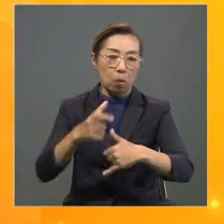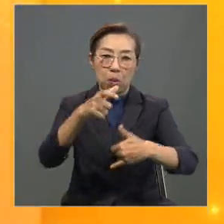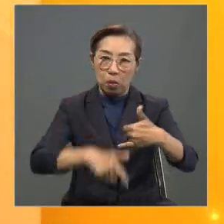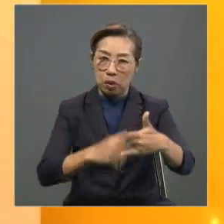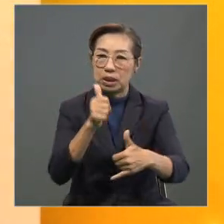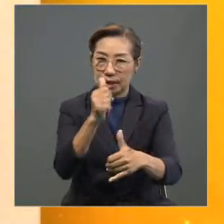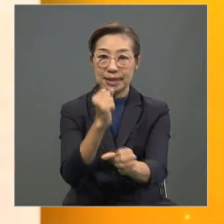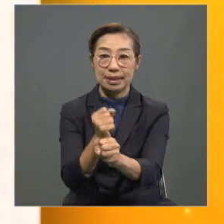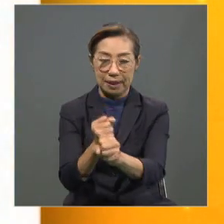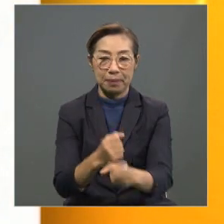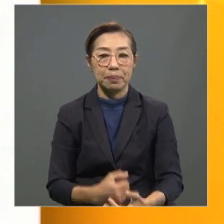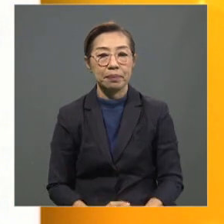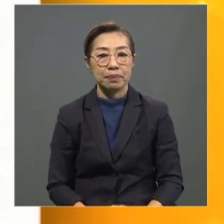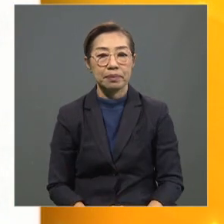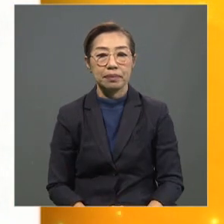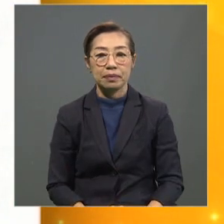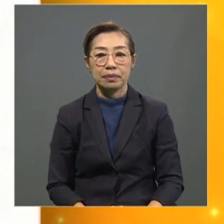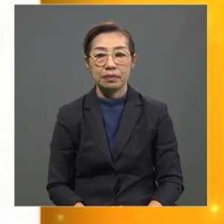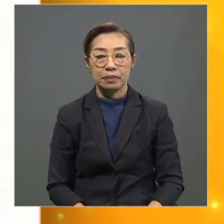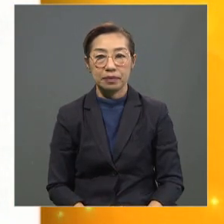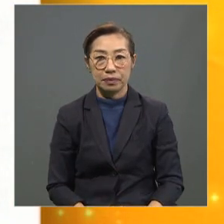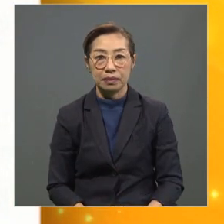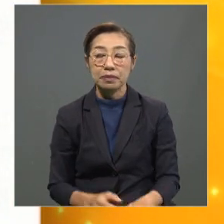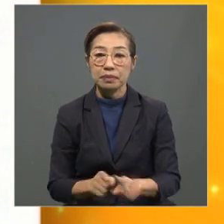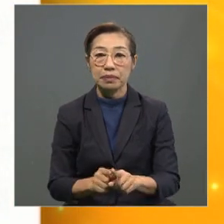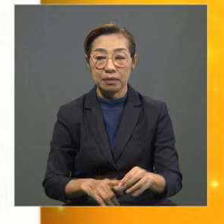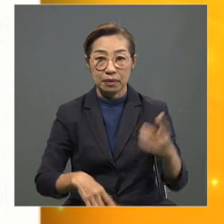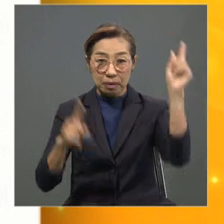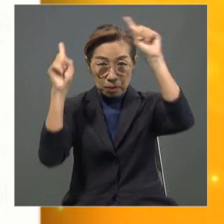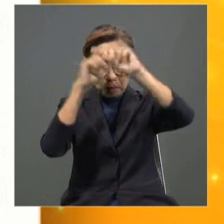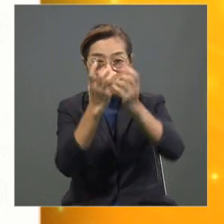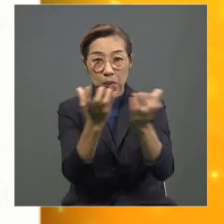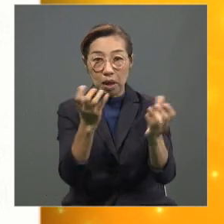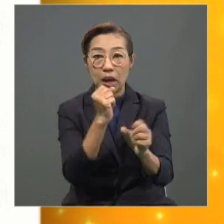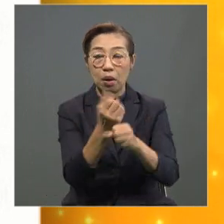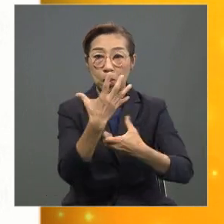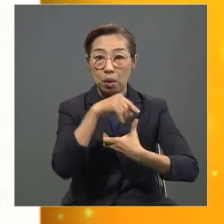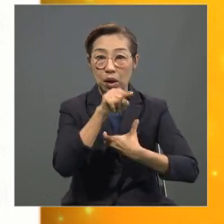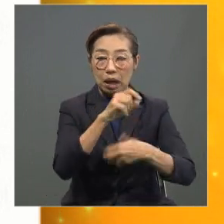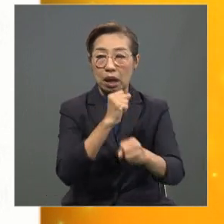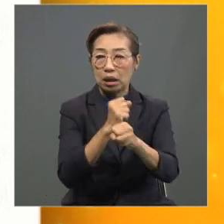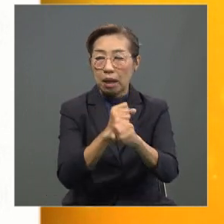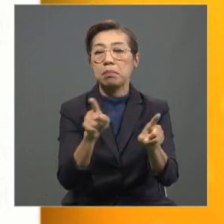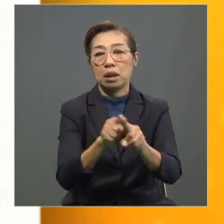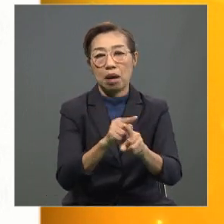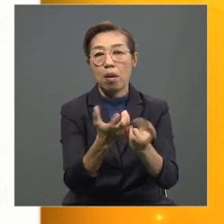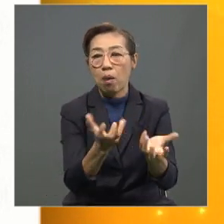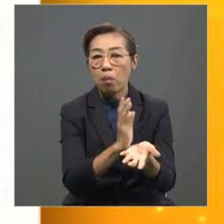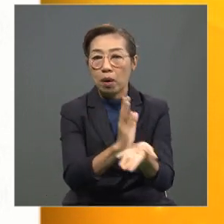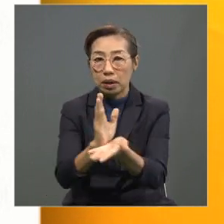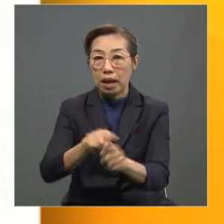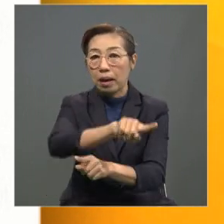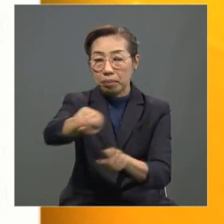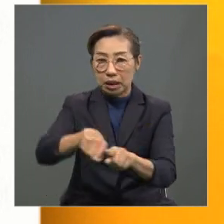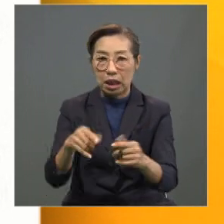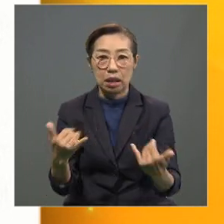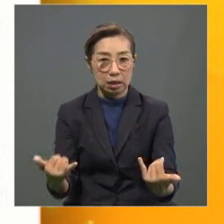พระบรมศาสดาการย์ที่ทรงสั่งสมพระทานบารมีมาแล้วนับอนกอนันตชาติอันว่าการ